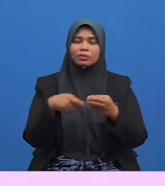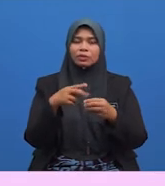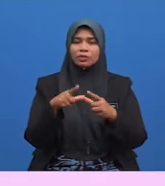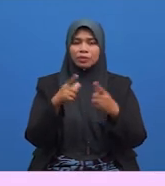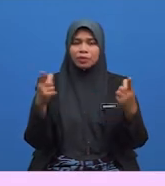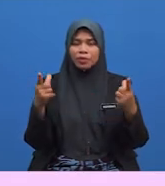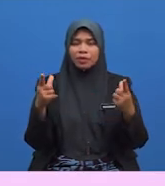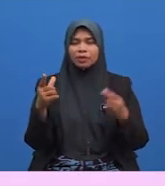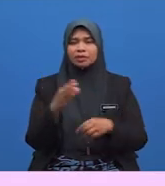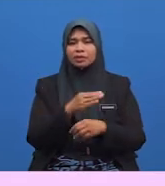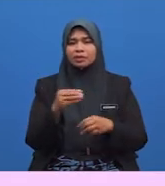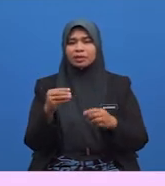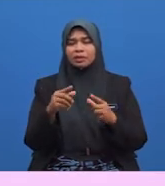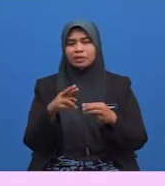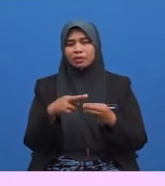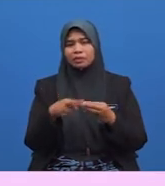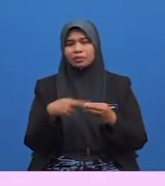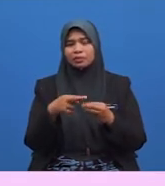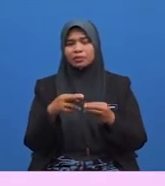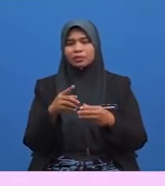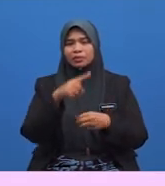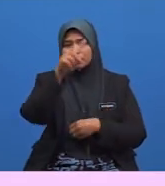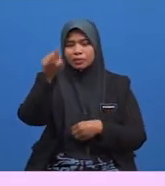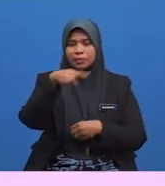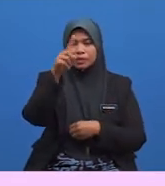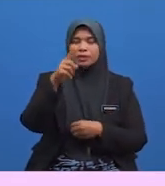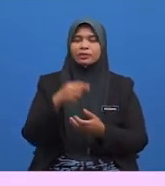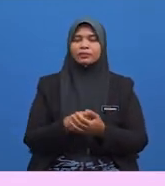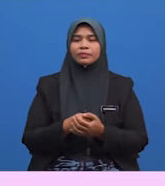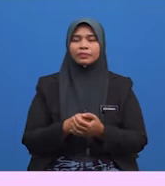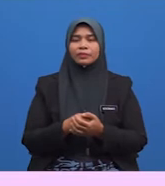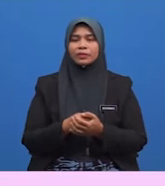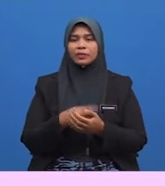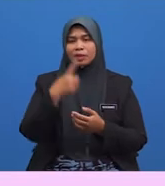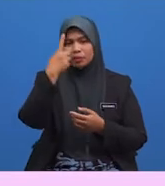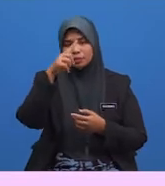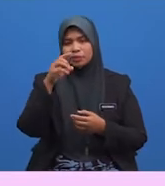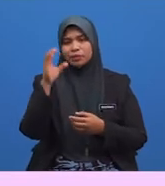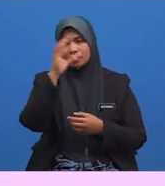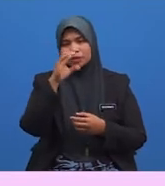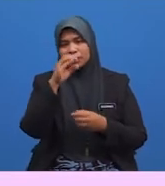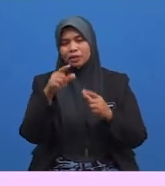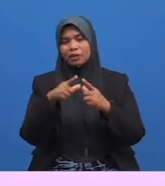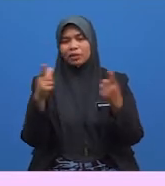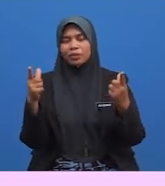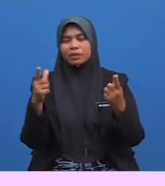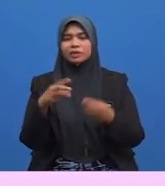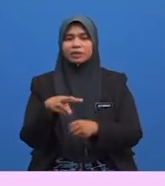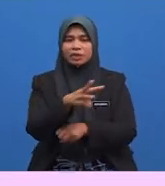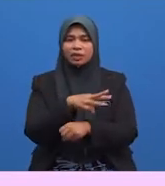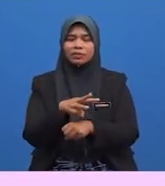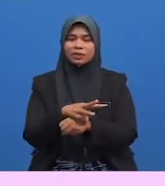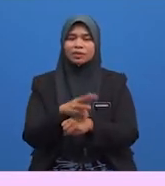rumus luas dan rumus bulatan. Untuk mencari luas kawasan yang ditanam dengan